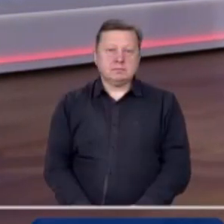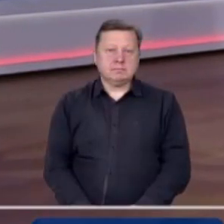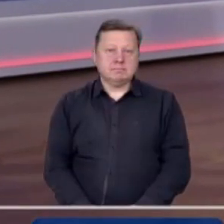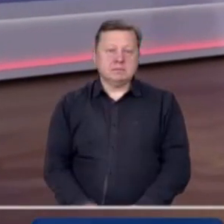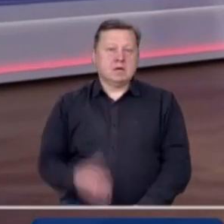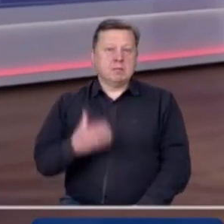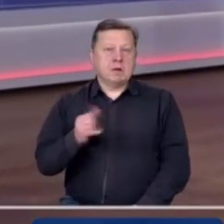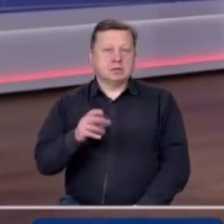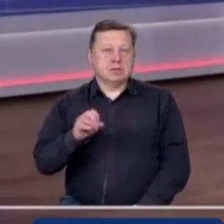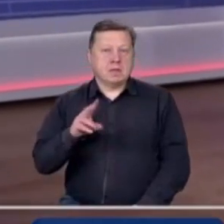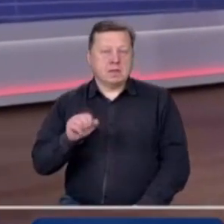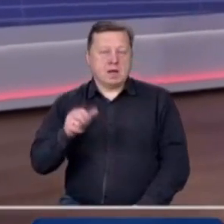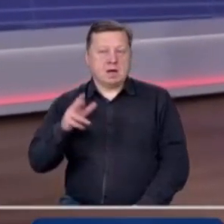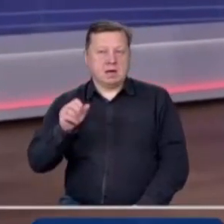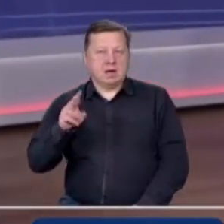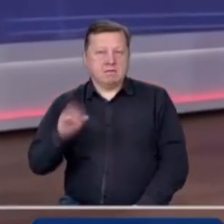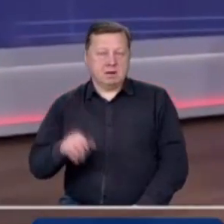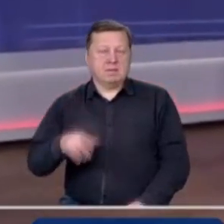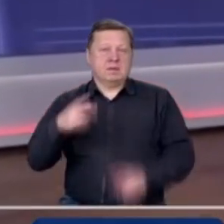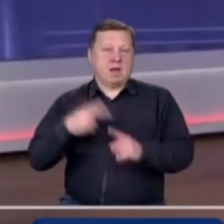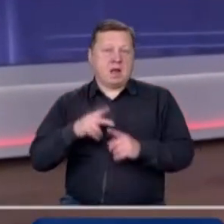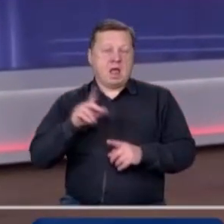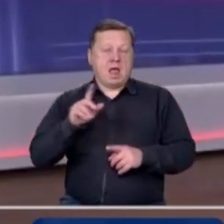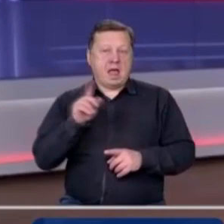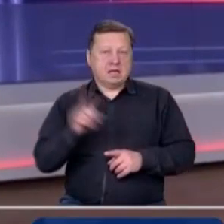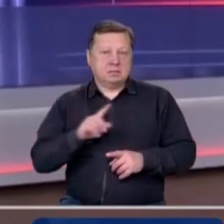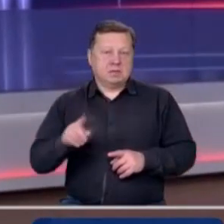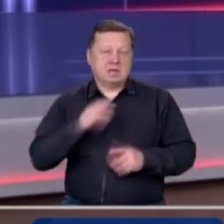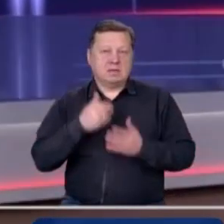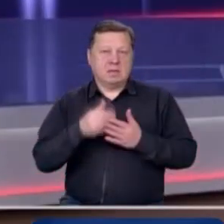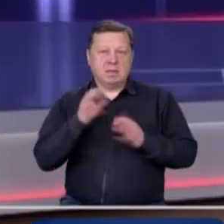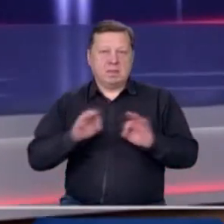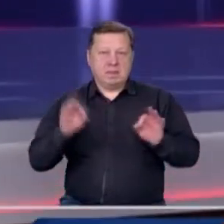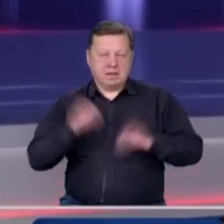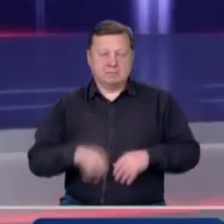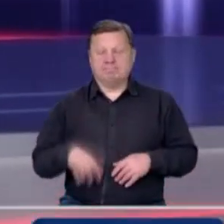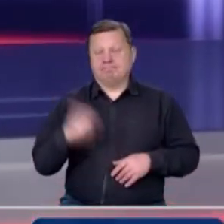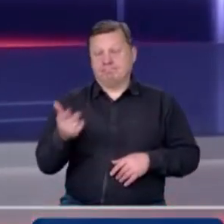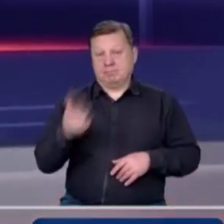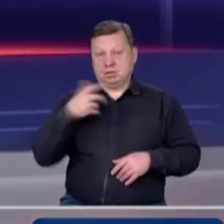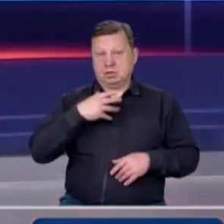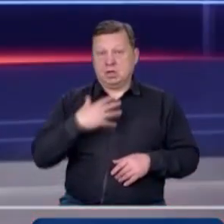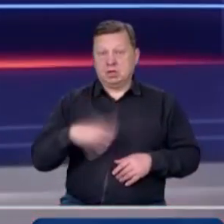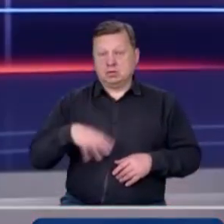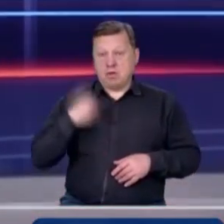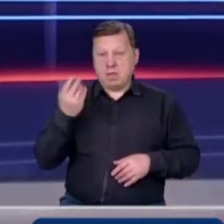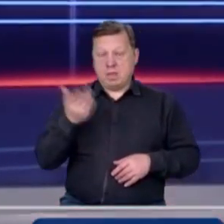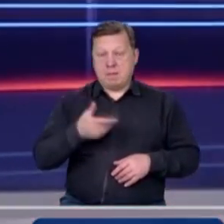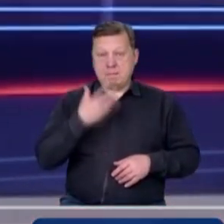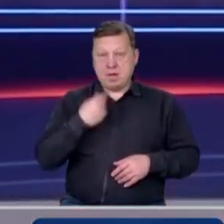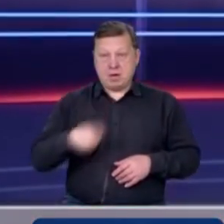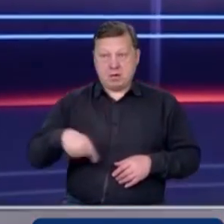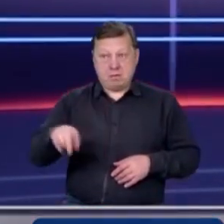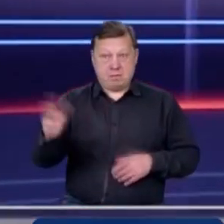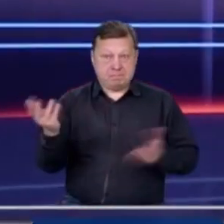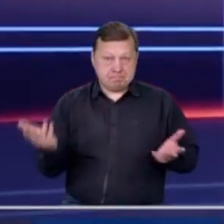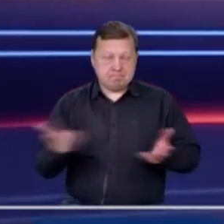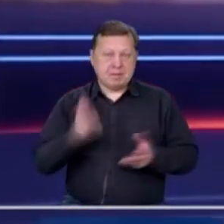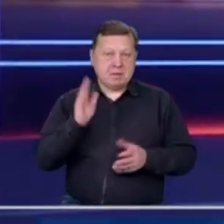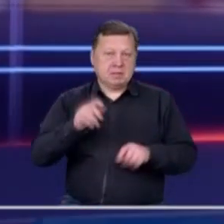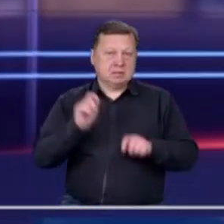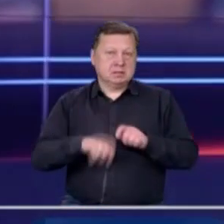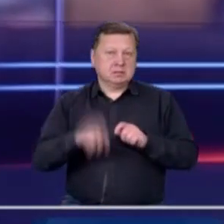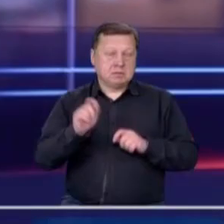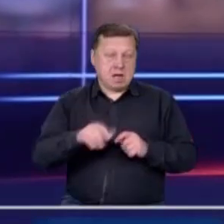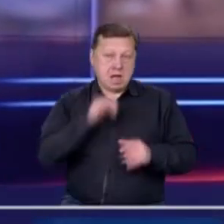Marzona Kawa, dzień dobry. Czas na Teleekspres na deser. Czas na wizytę świętego Mikołaja. Dlatego w programie sprawdzimy m.in., czy